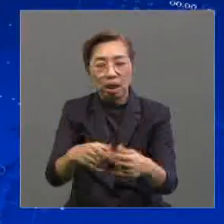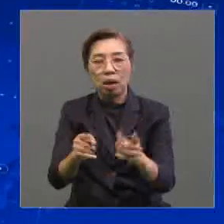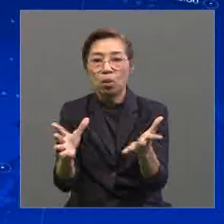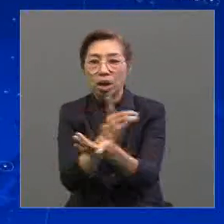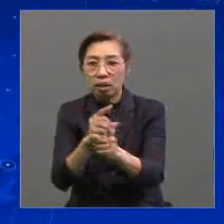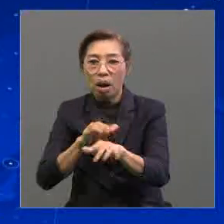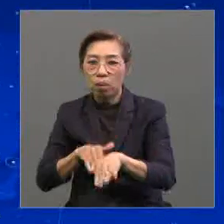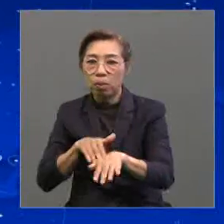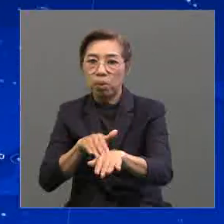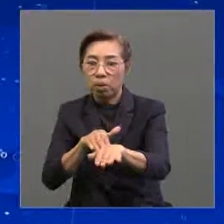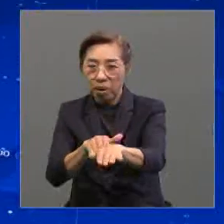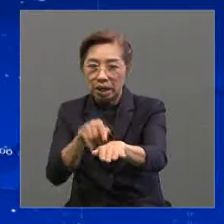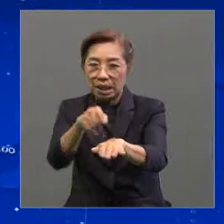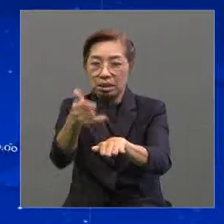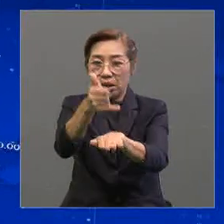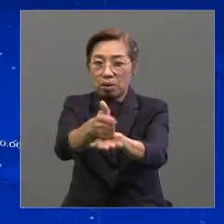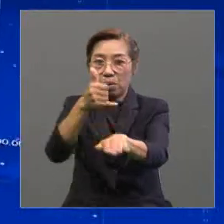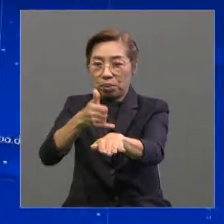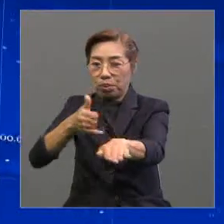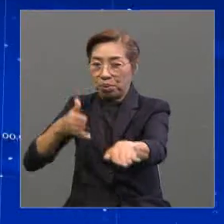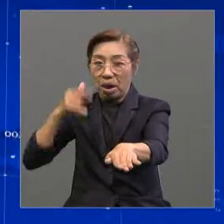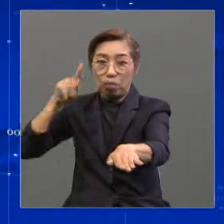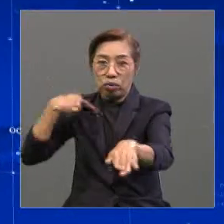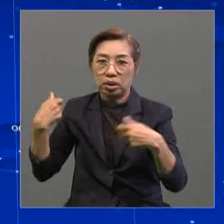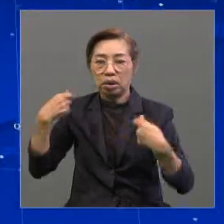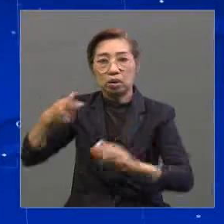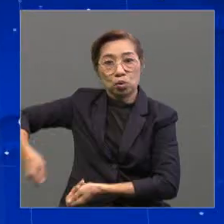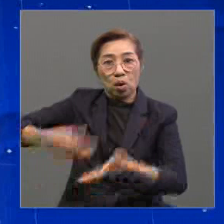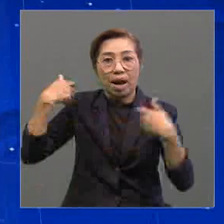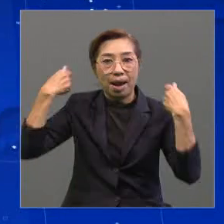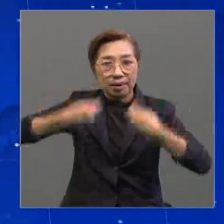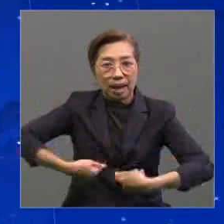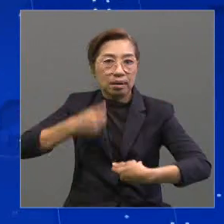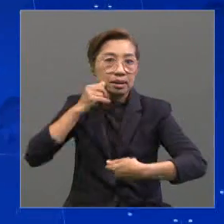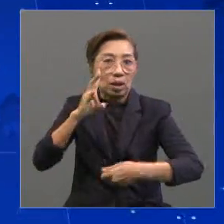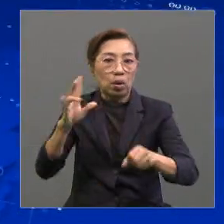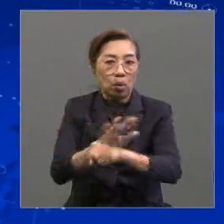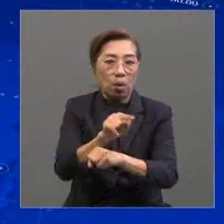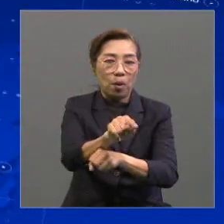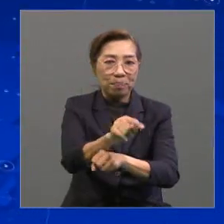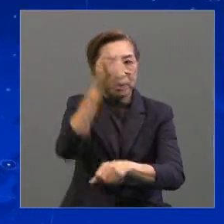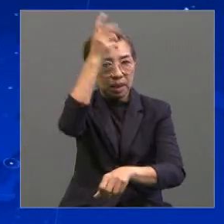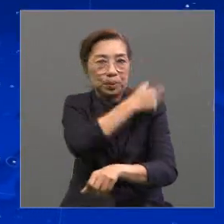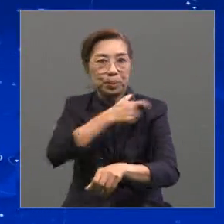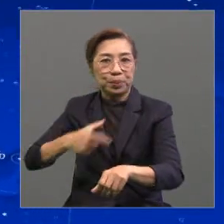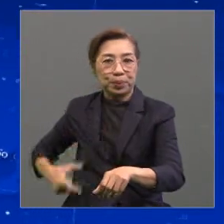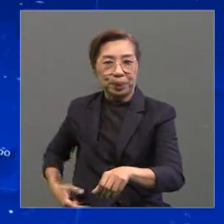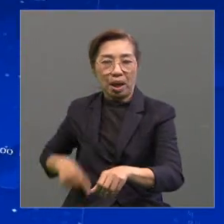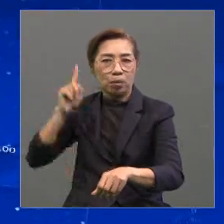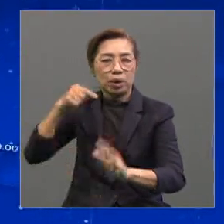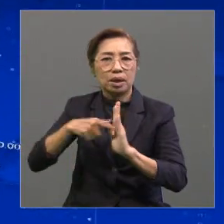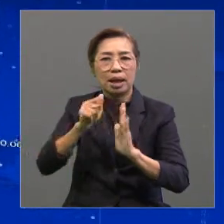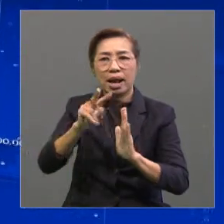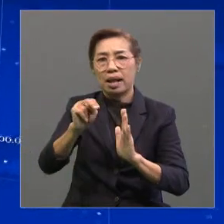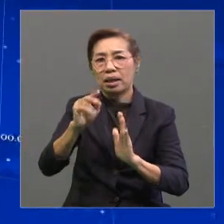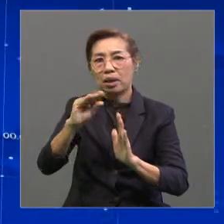สงกรานต์ทั้ง7วันนะคะนำโดยค่ะแทนนซิรองอันดับ 1มิสUniverseปี 2023มาในชุดเห็น